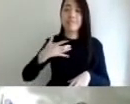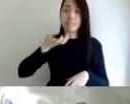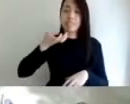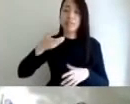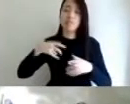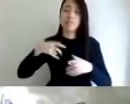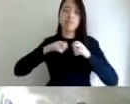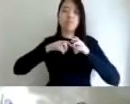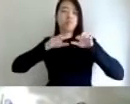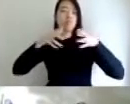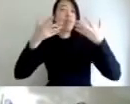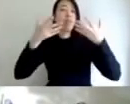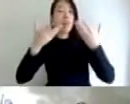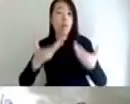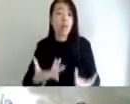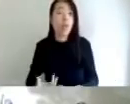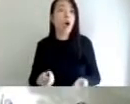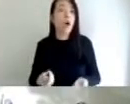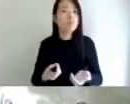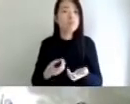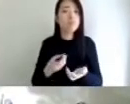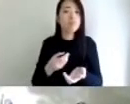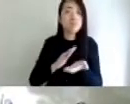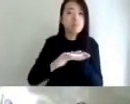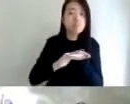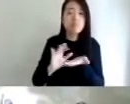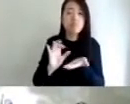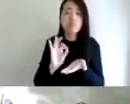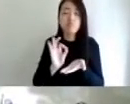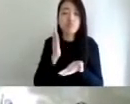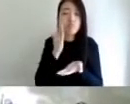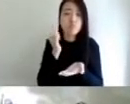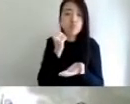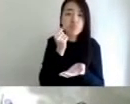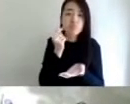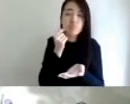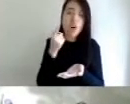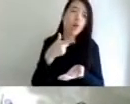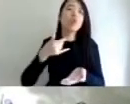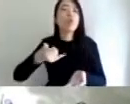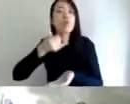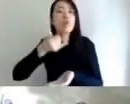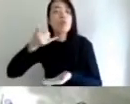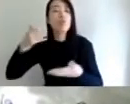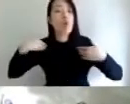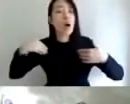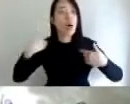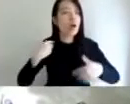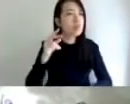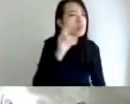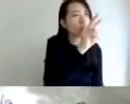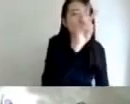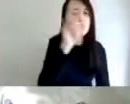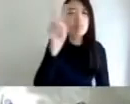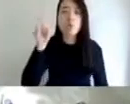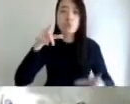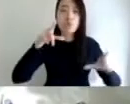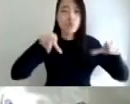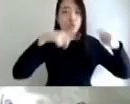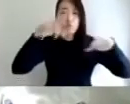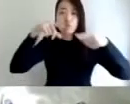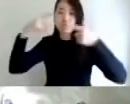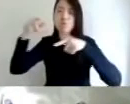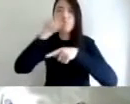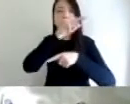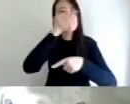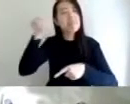嘅時候咧，我哋都可以去行出街多啲留意一下我哋身邊嘅樹木究竟佢哋嘅健康情況